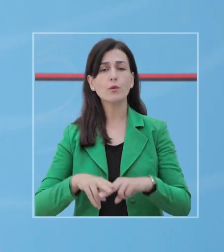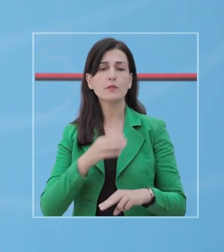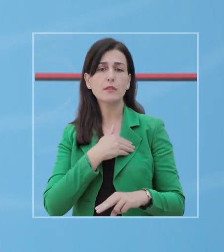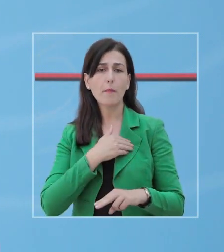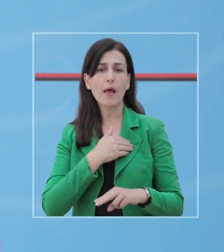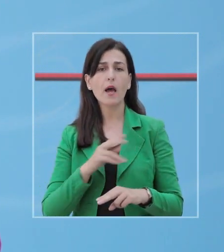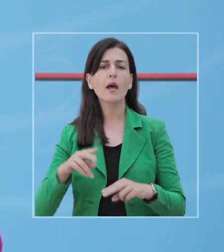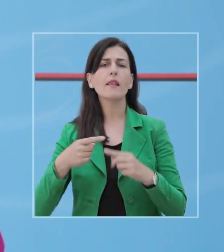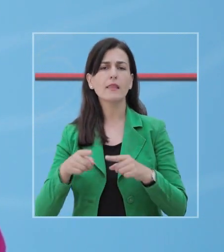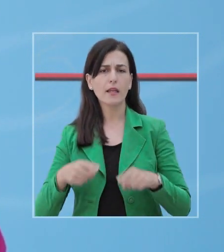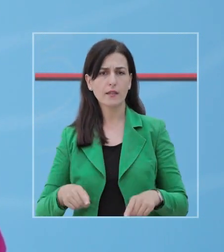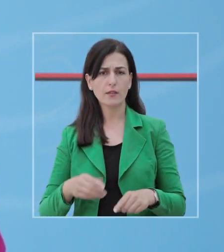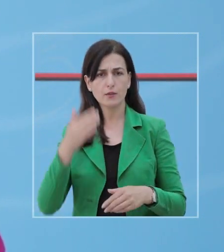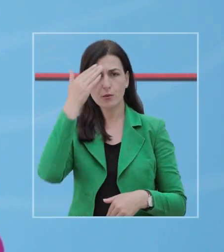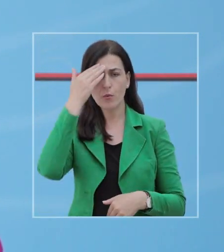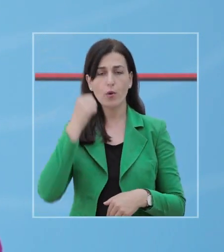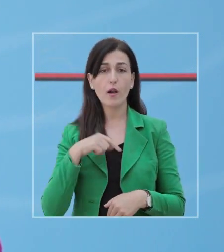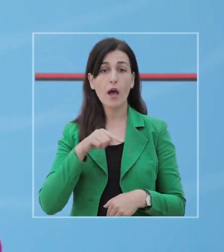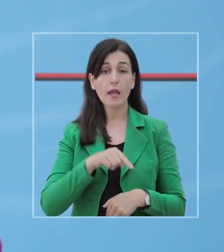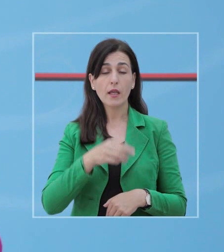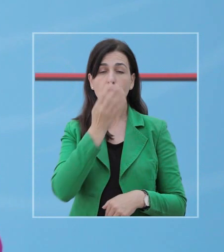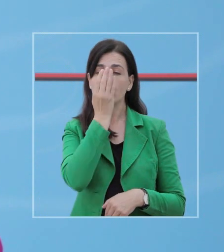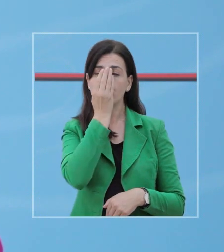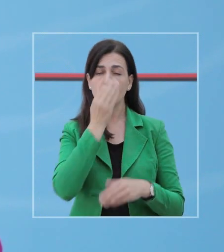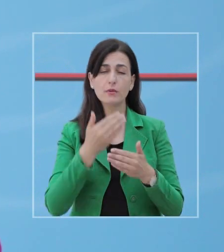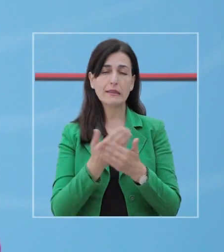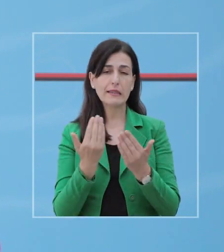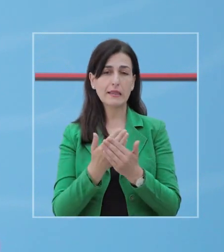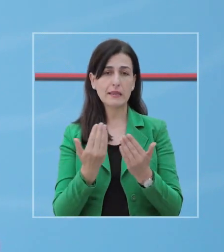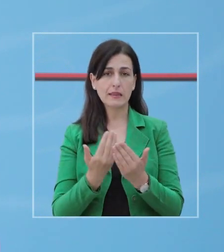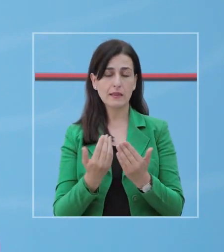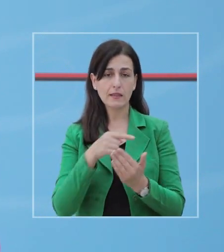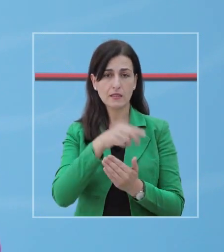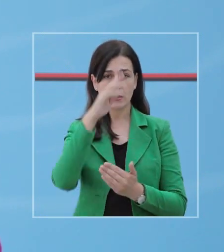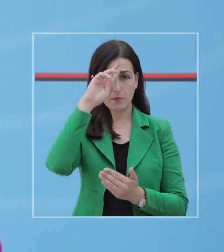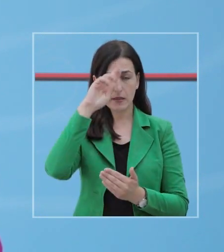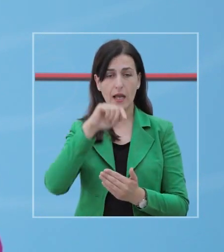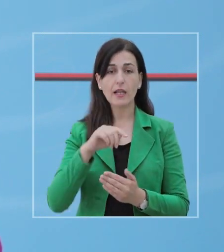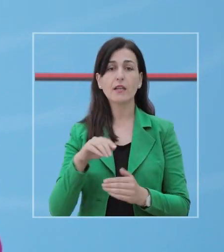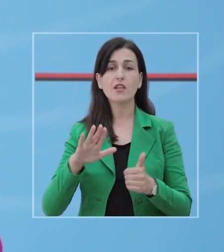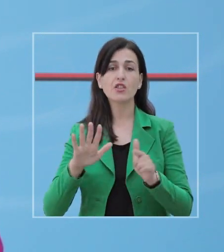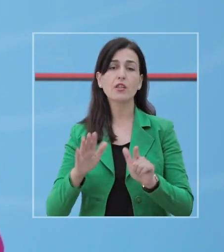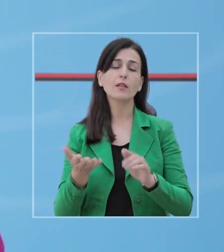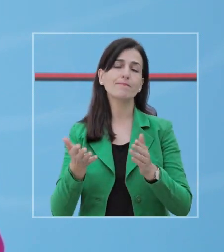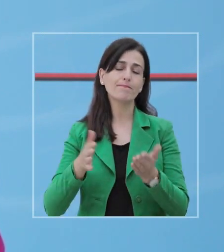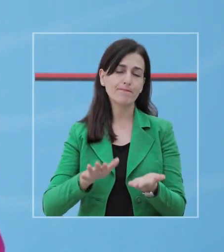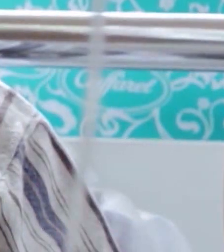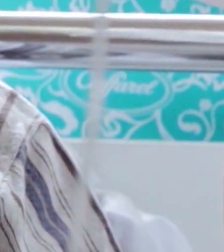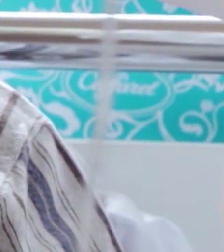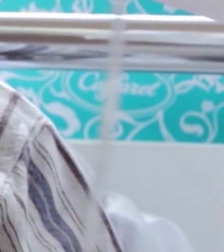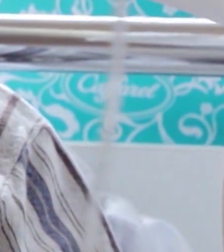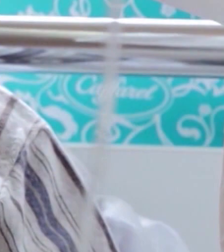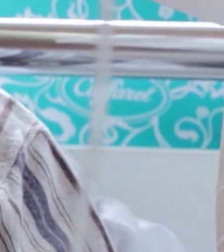bashkë shëqëruese. Pas disa ditve në terapi intensive, i intubuar që gjithë 7 vjeqari nuk ka mundur të mbjetoj.